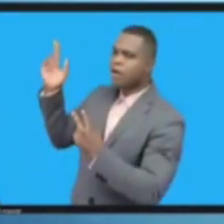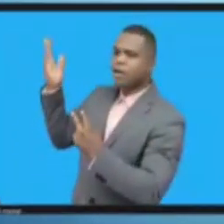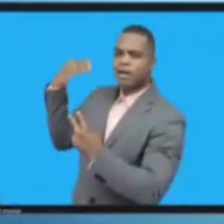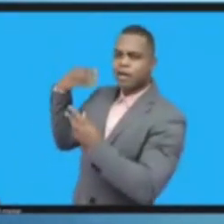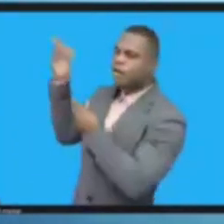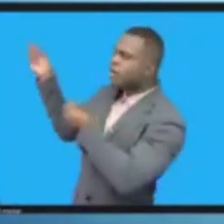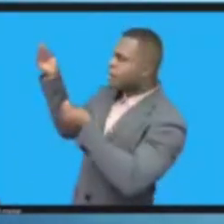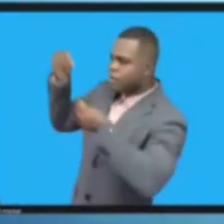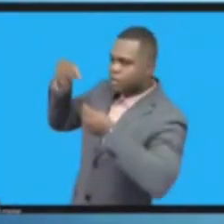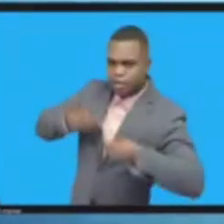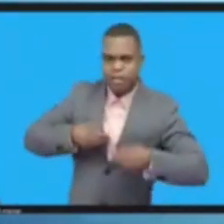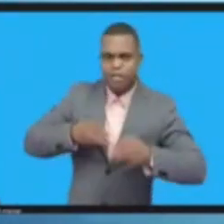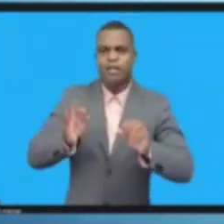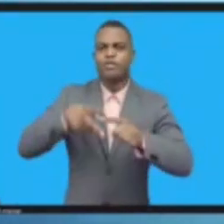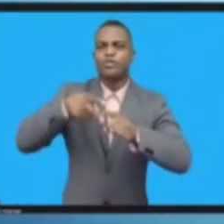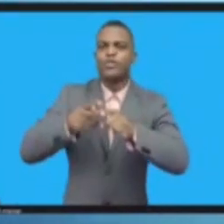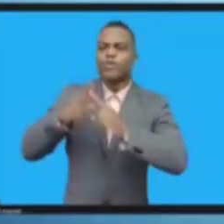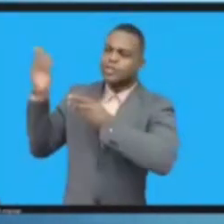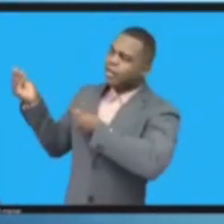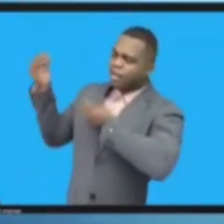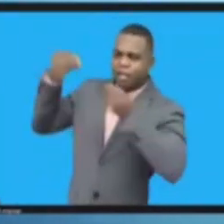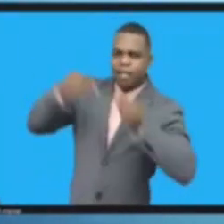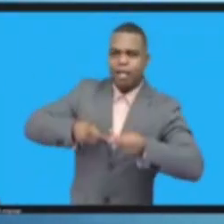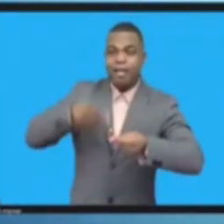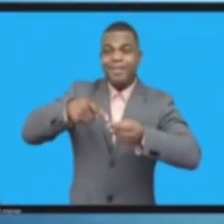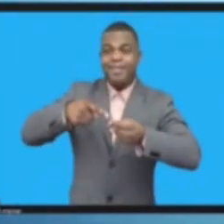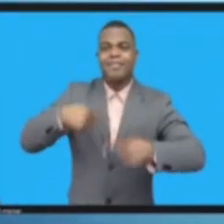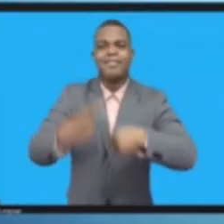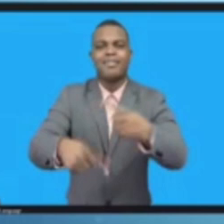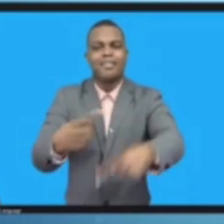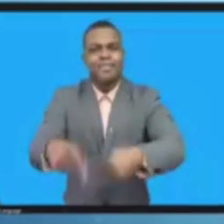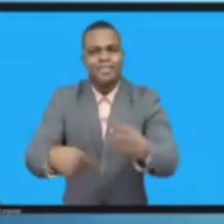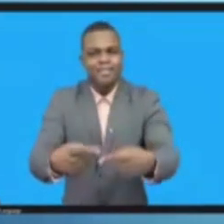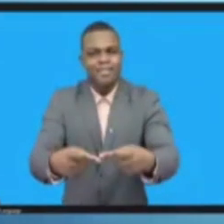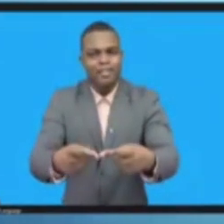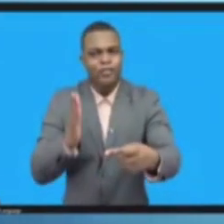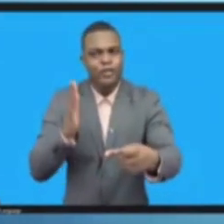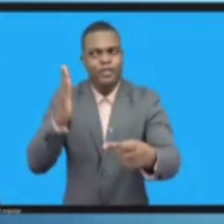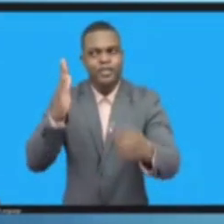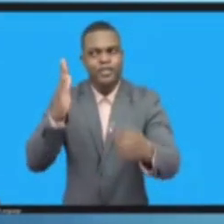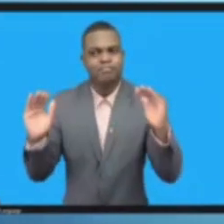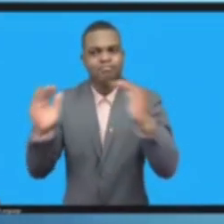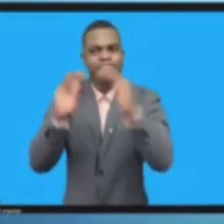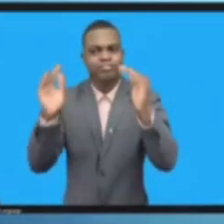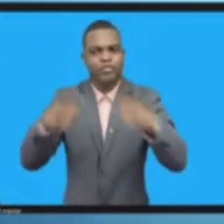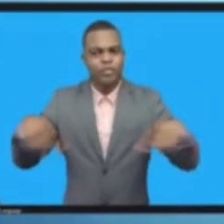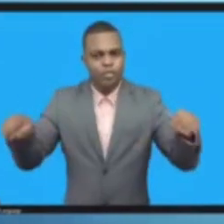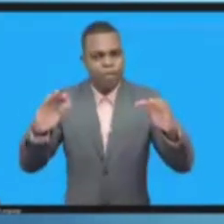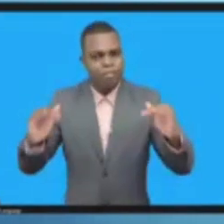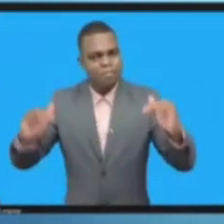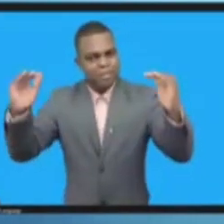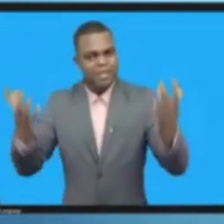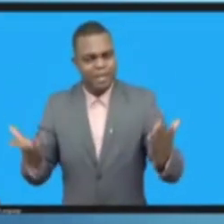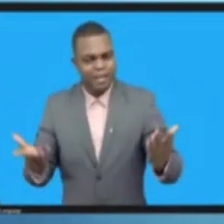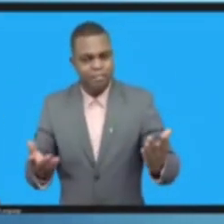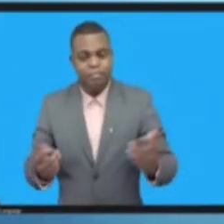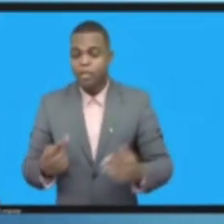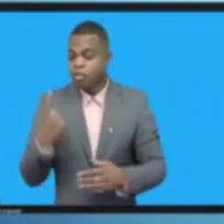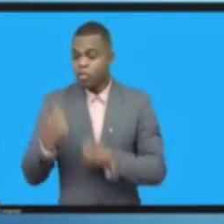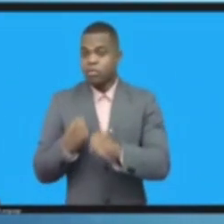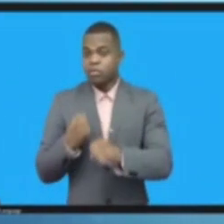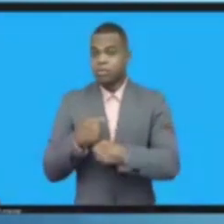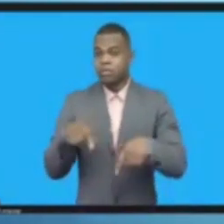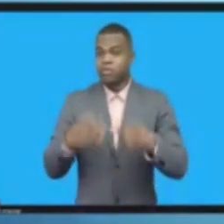dernière, à l'occasion de cette conférence, je vous ai encouragé à embrasser